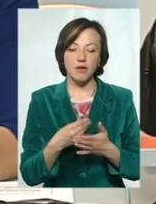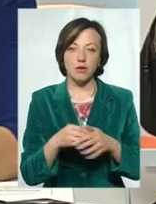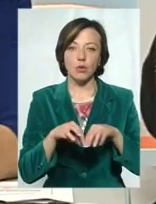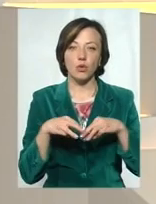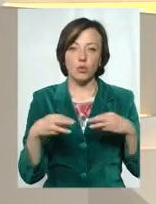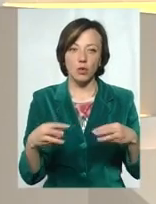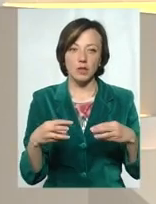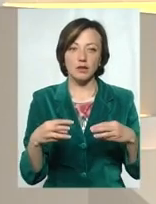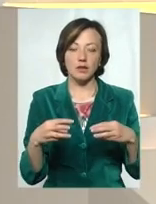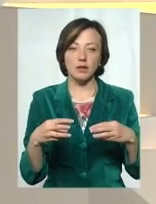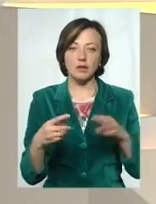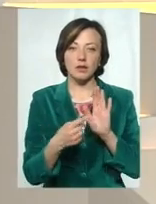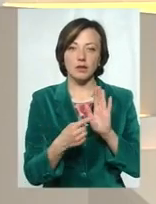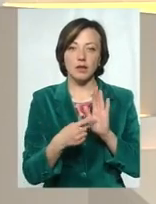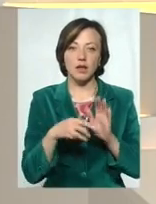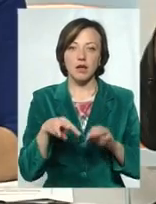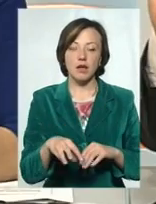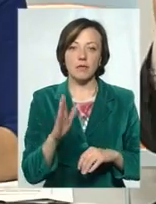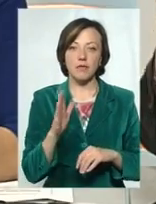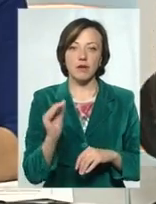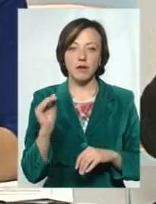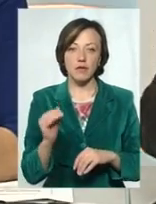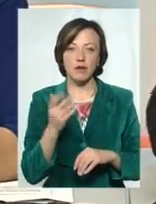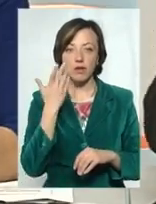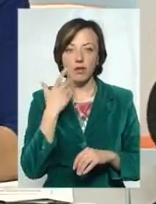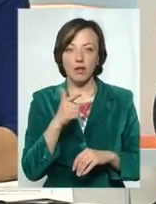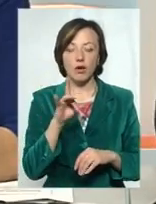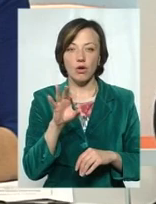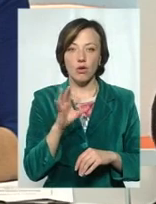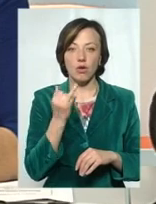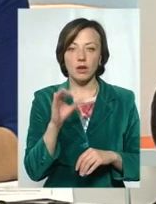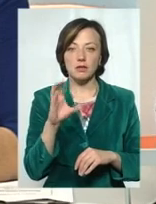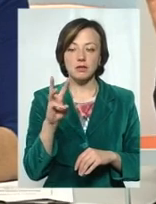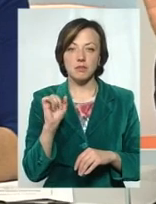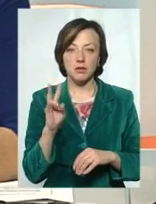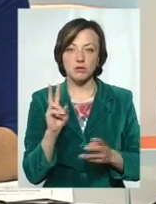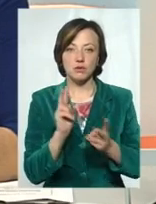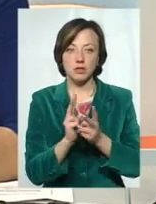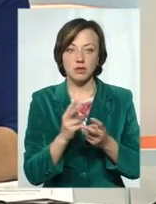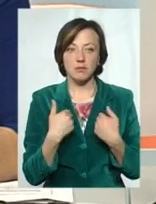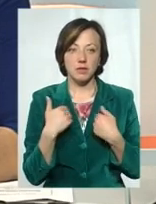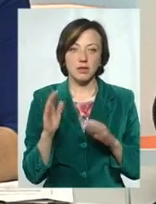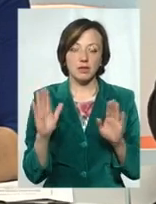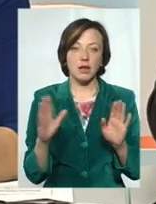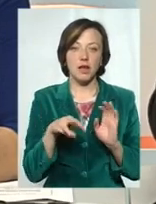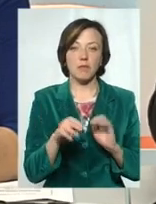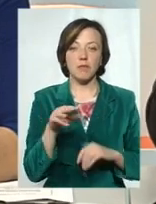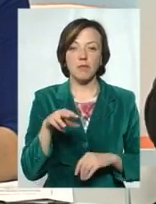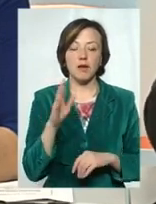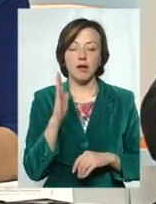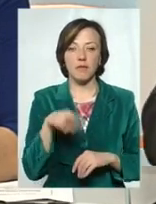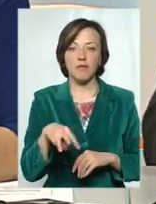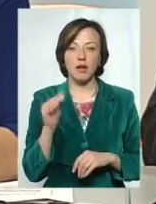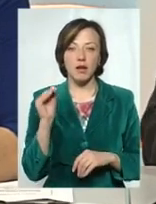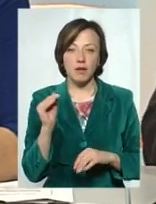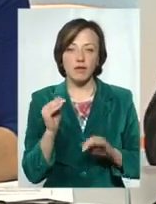уряд посилаючись на МВФ. Коли ми з Ройсом зустрічалися, він каже, ми за, Ну от бачите, МВФ вимагає, щоб